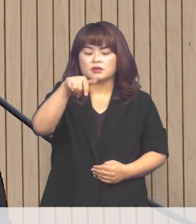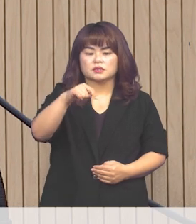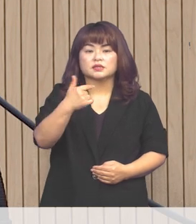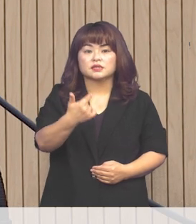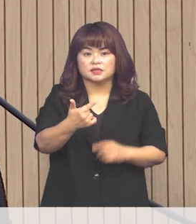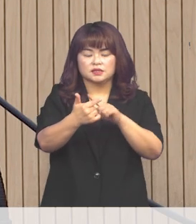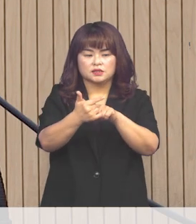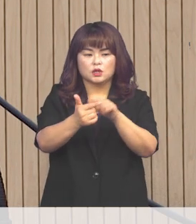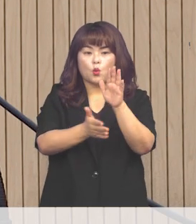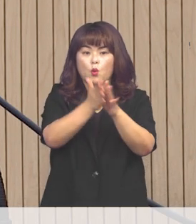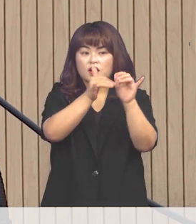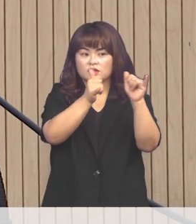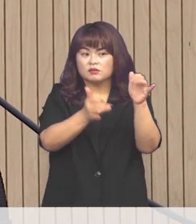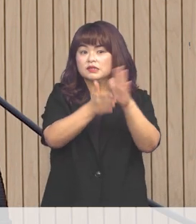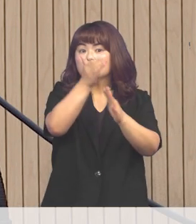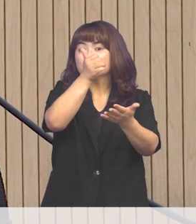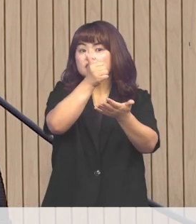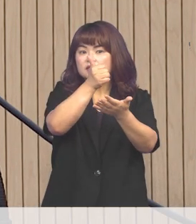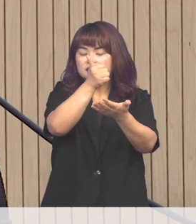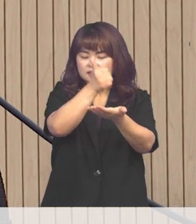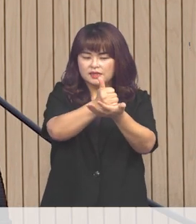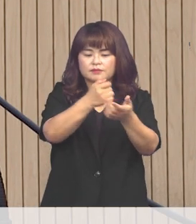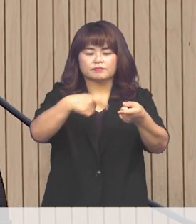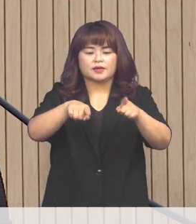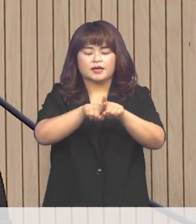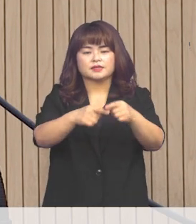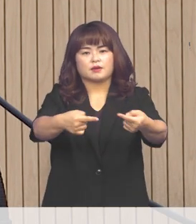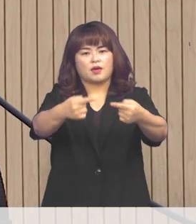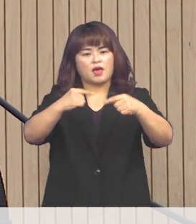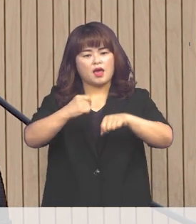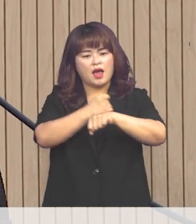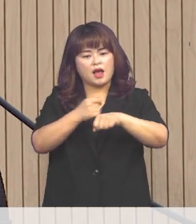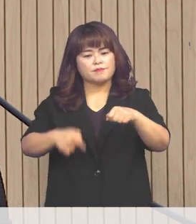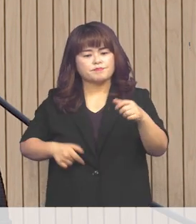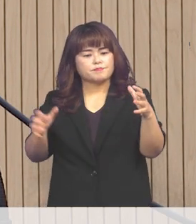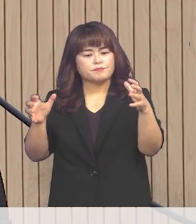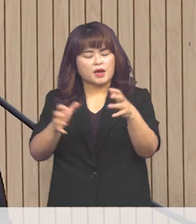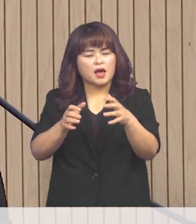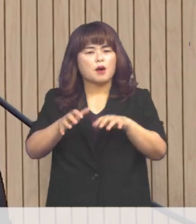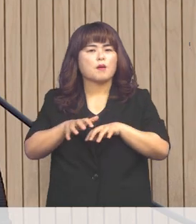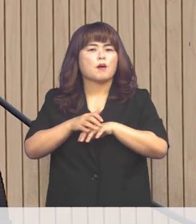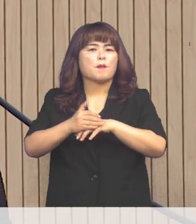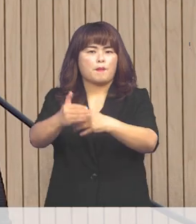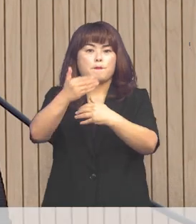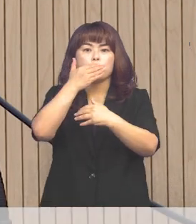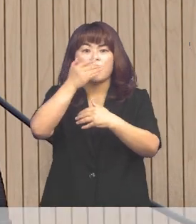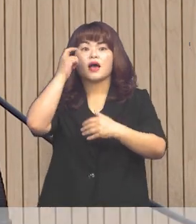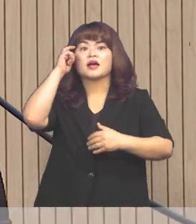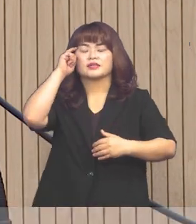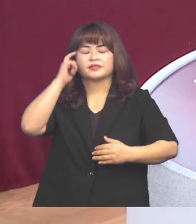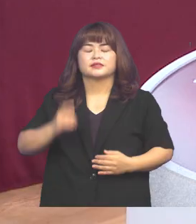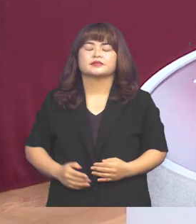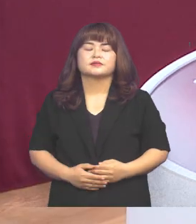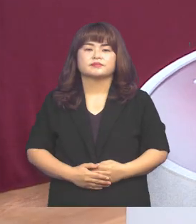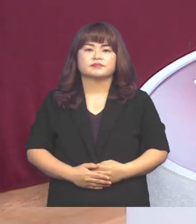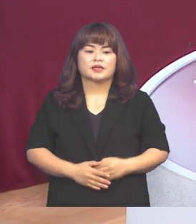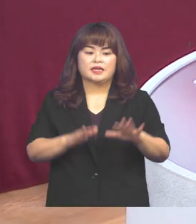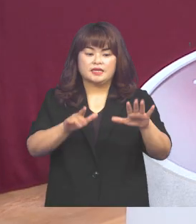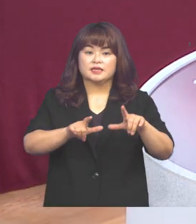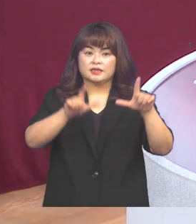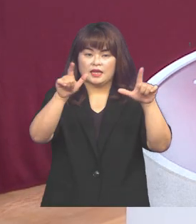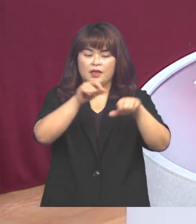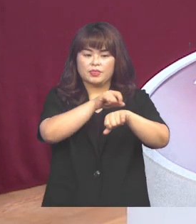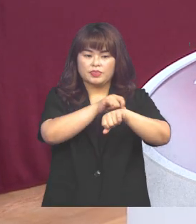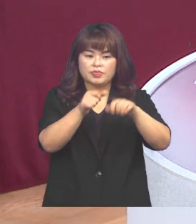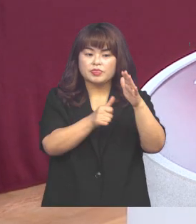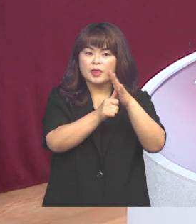시장님까지 합류하셨기 때문에 저희들이 힘을 더욱더 잘 발휘할 수 있겠다 생각합니다. 한편